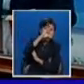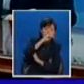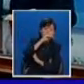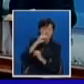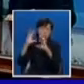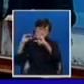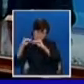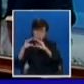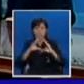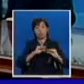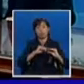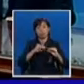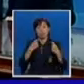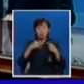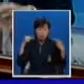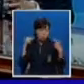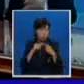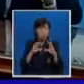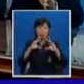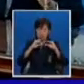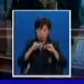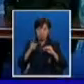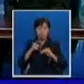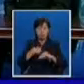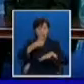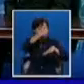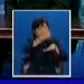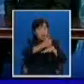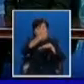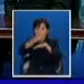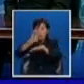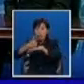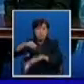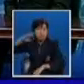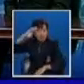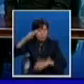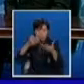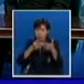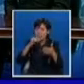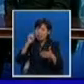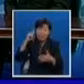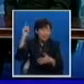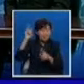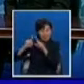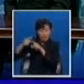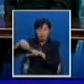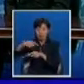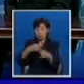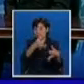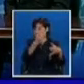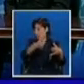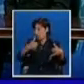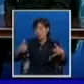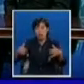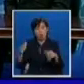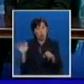และอย่างน้อย1ครั้งเนี่ยนะครับผู้บัญชาการเหล่าทัพต่างๆอยู่ครบในฐานะที่เป็นกรรมการของสอ